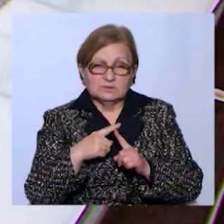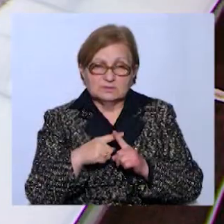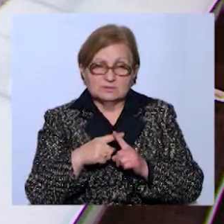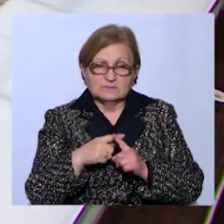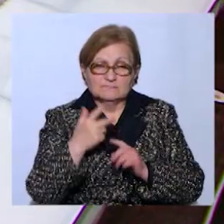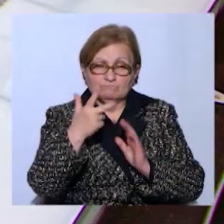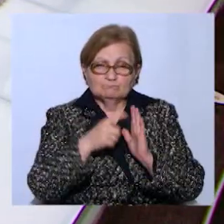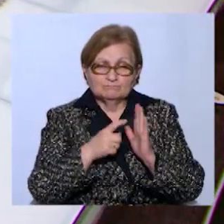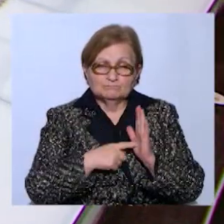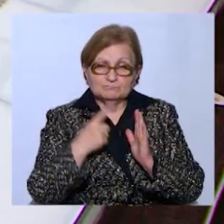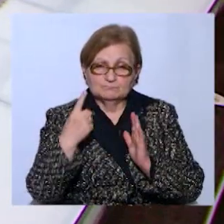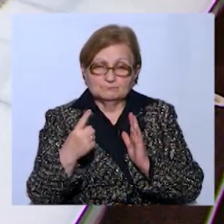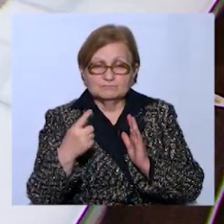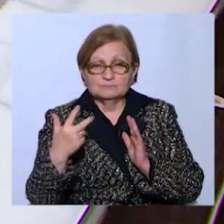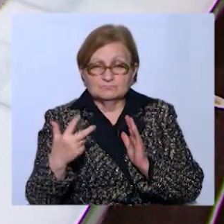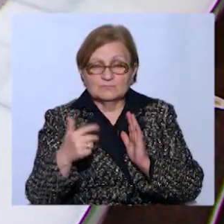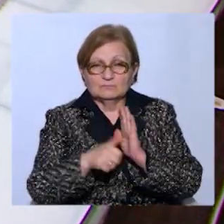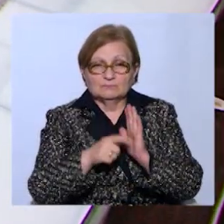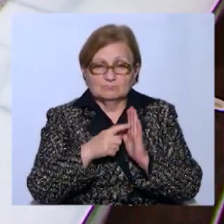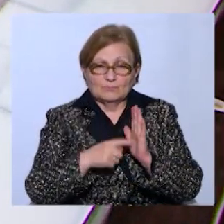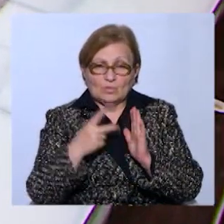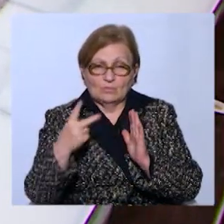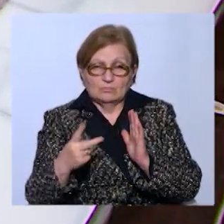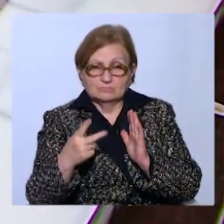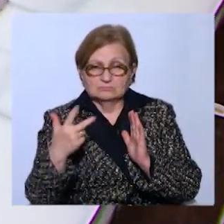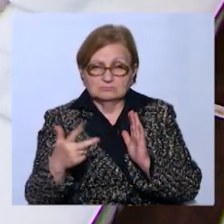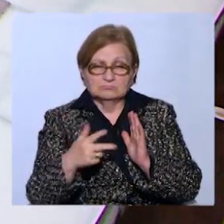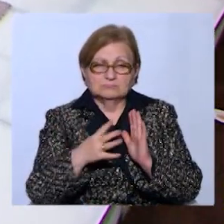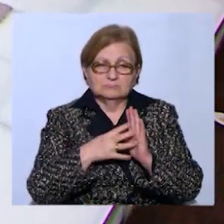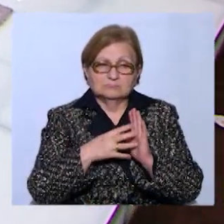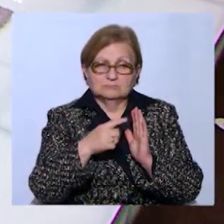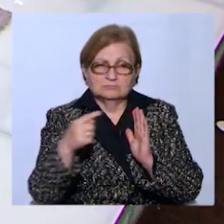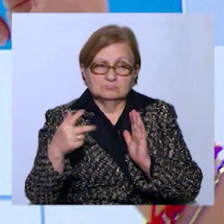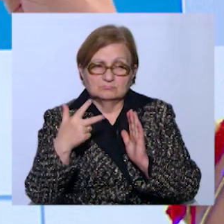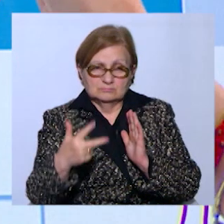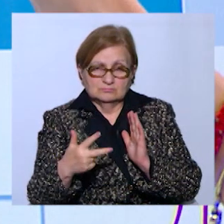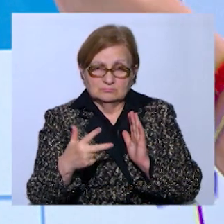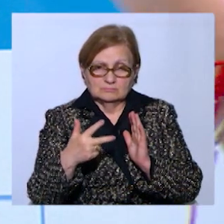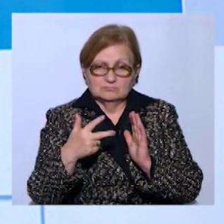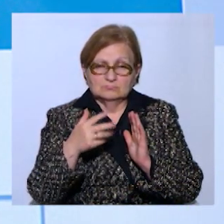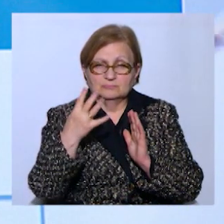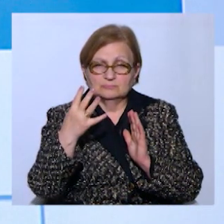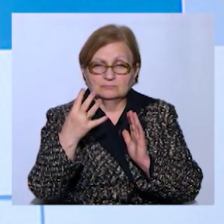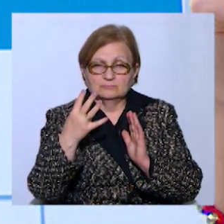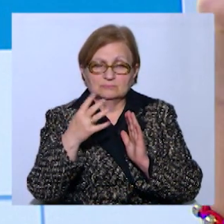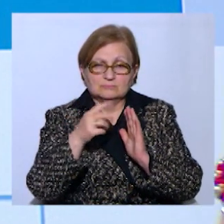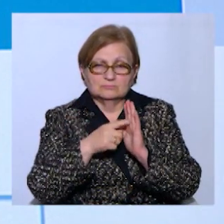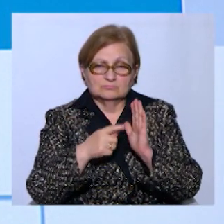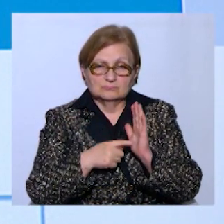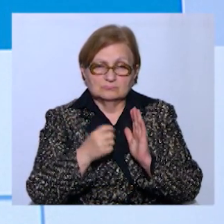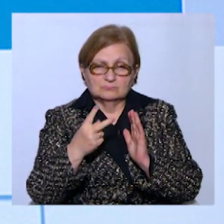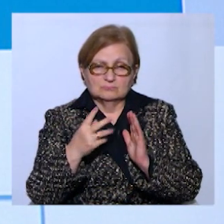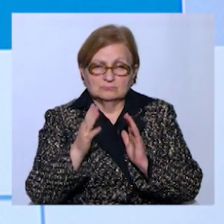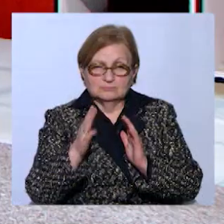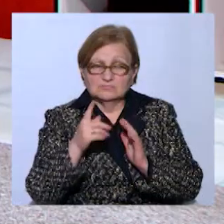3 გაყოფილი 1-თან 3-ია, 6 გაყოფილი 2-თან 3, 9 შეფარდებული 3-თან 3, 12-ის ფარდობა